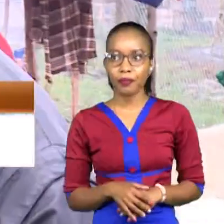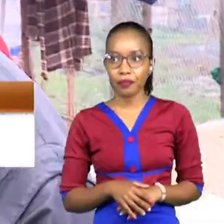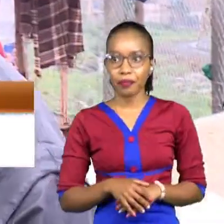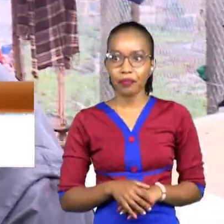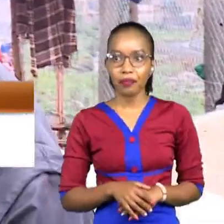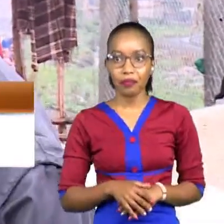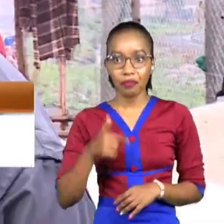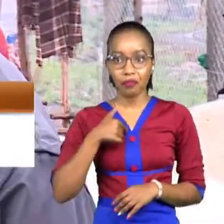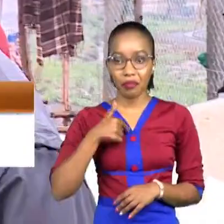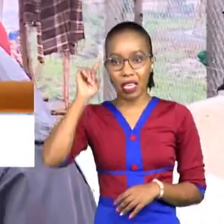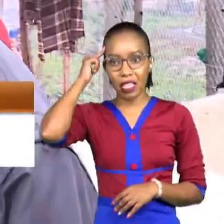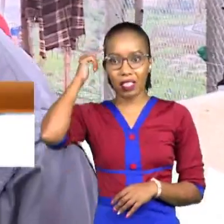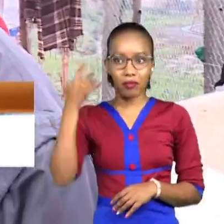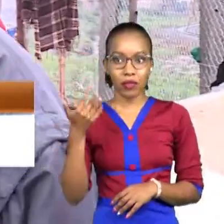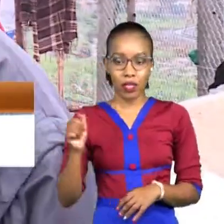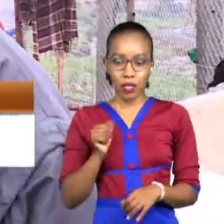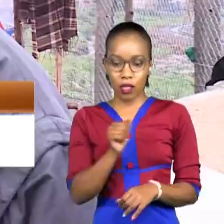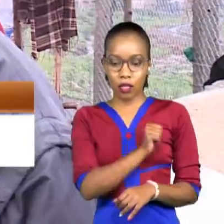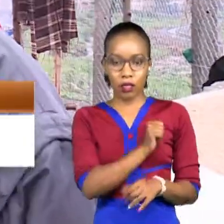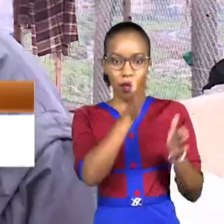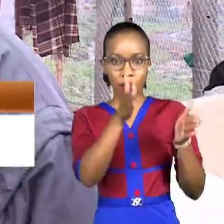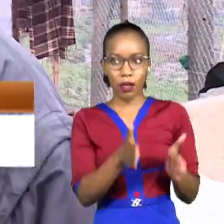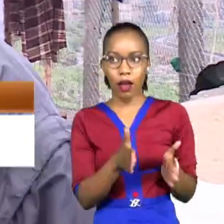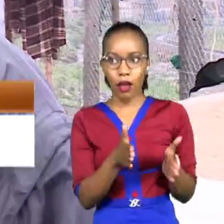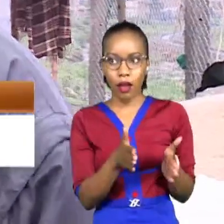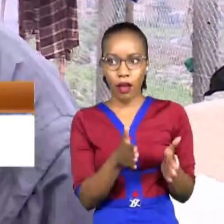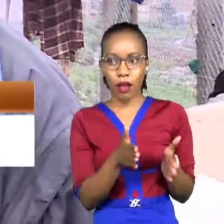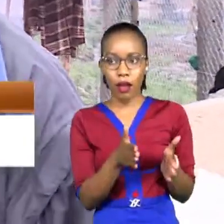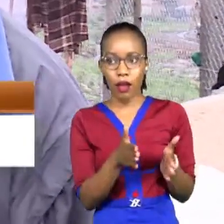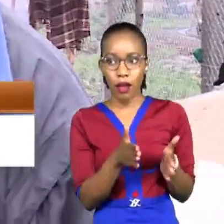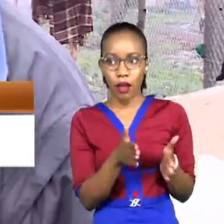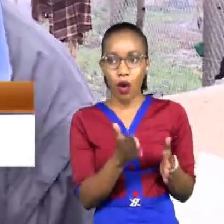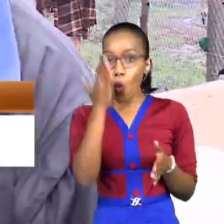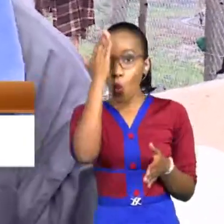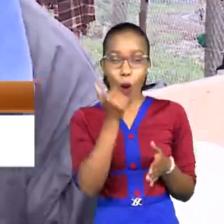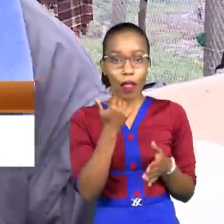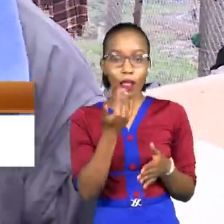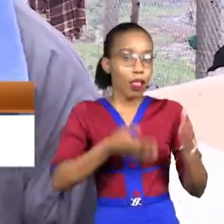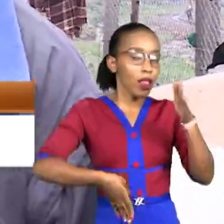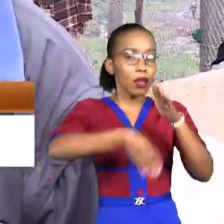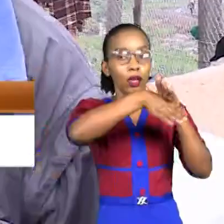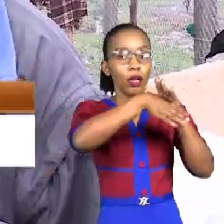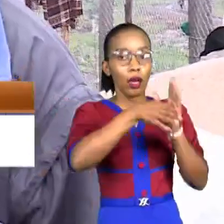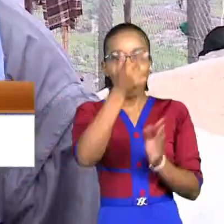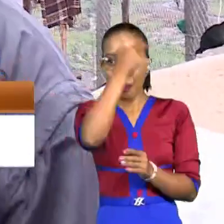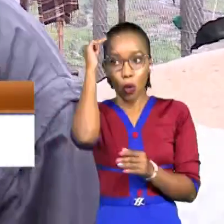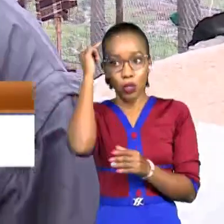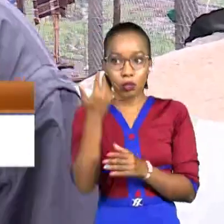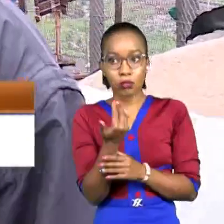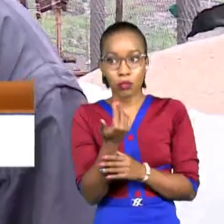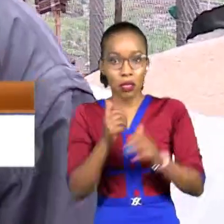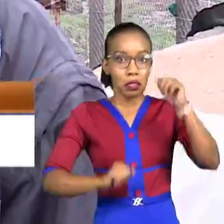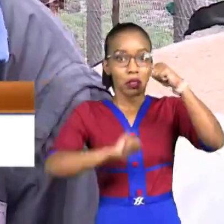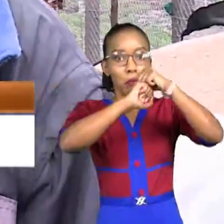Unaona huyu seneta wa ametolewa juu ya kukosa kushika nini